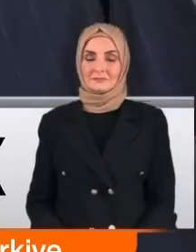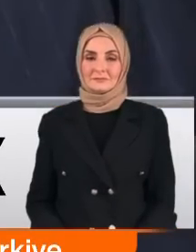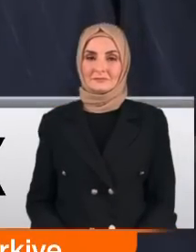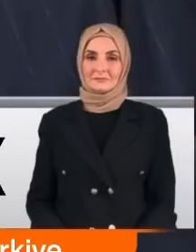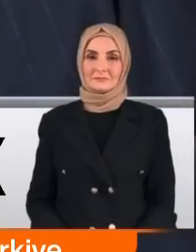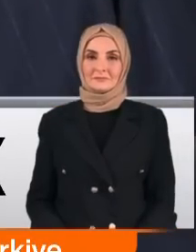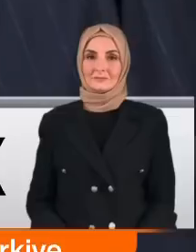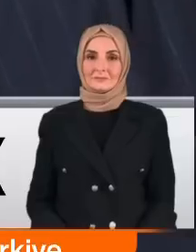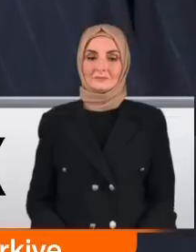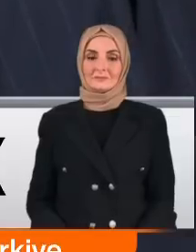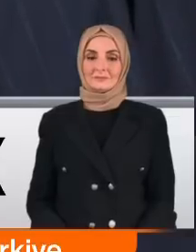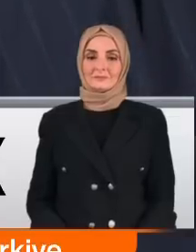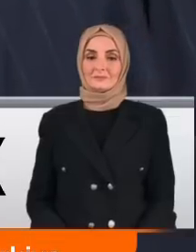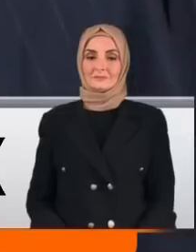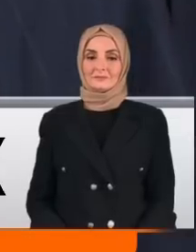oldu. Suyu